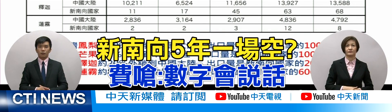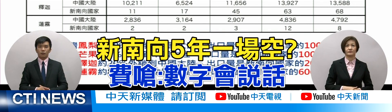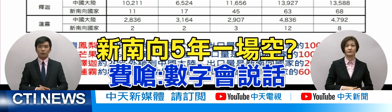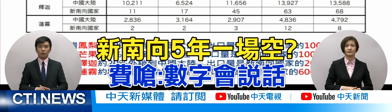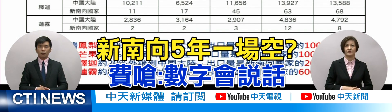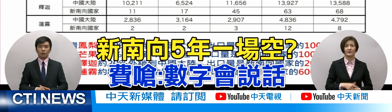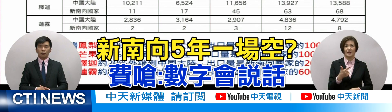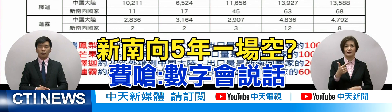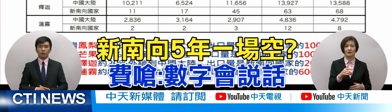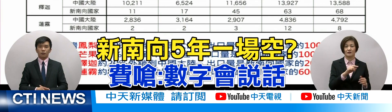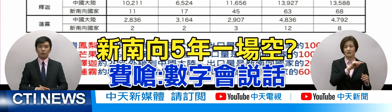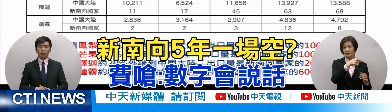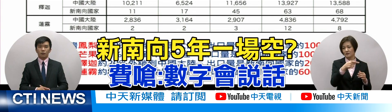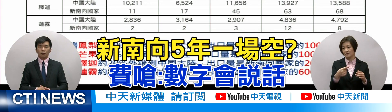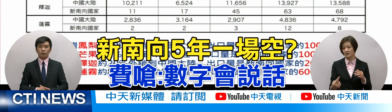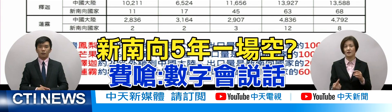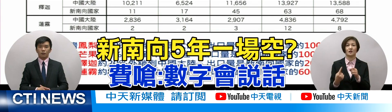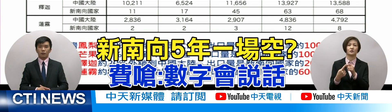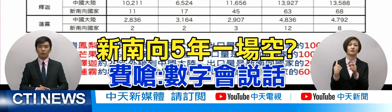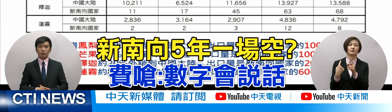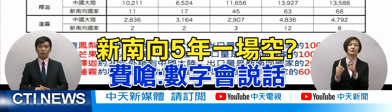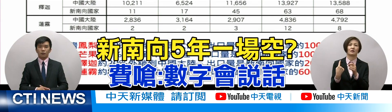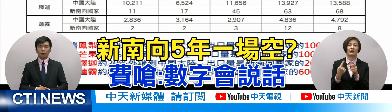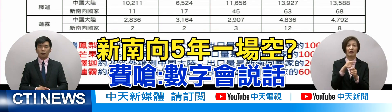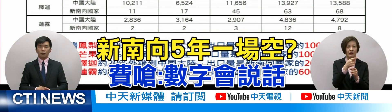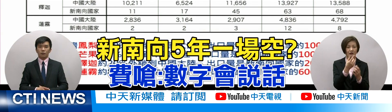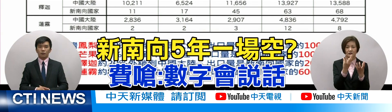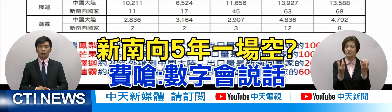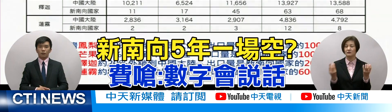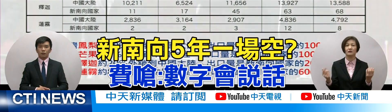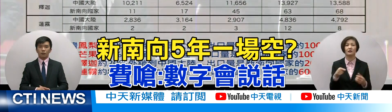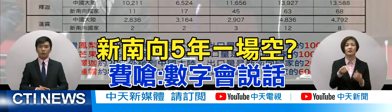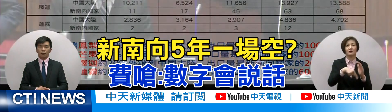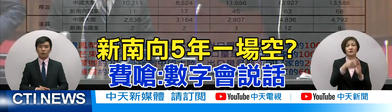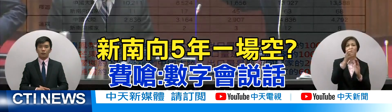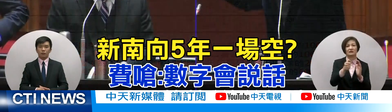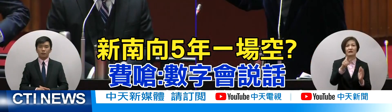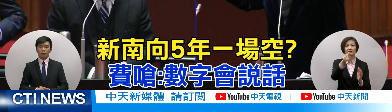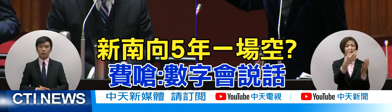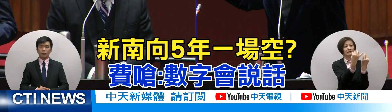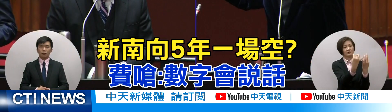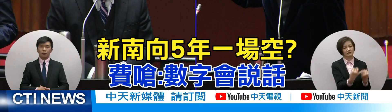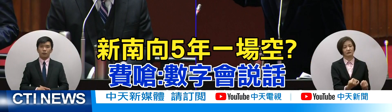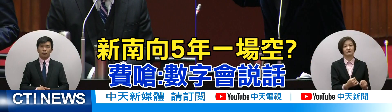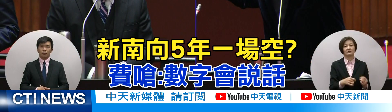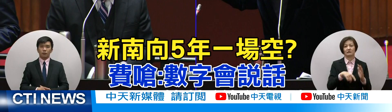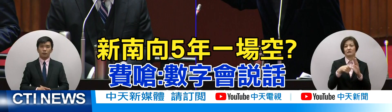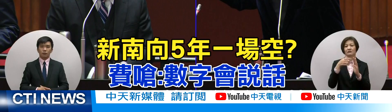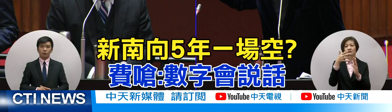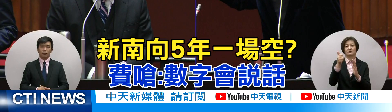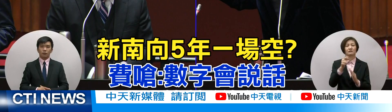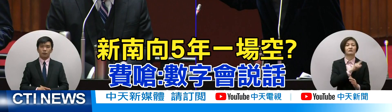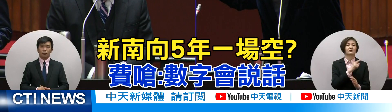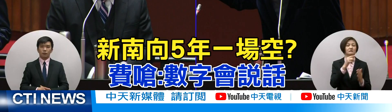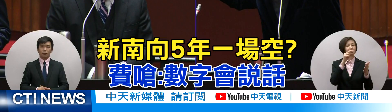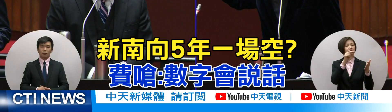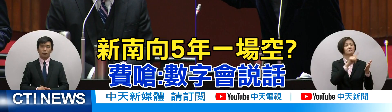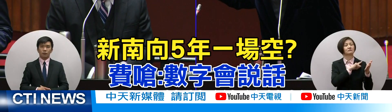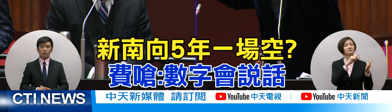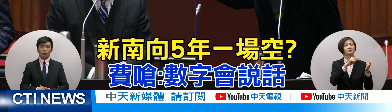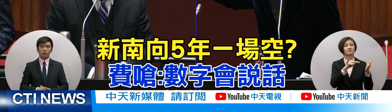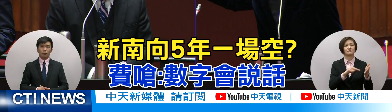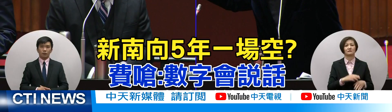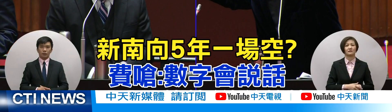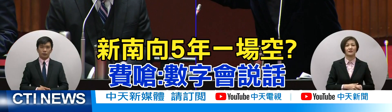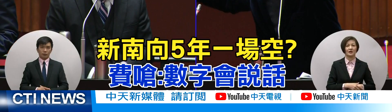一路下来到去年，你看看，院长，这是数字哎，这是真的哎，我们